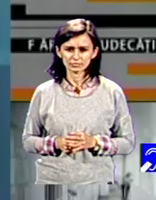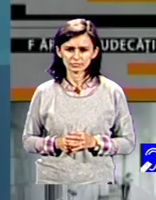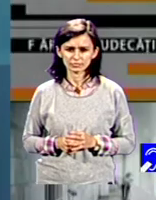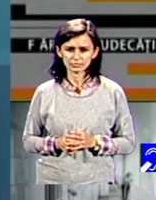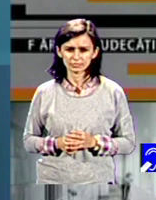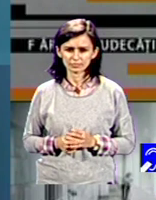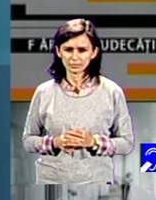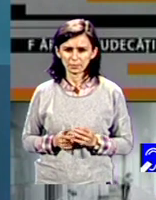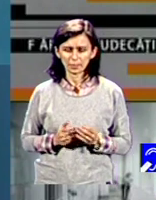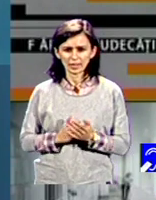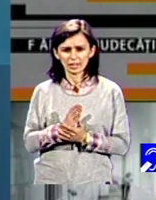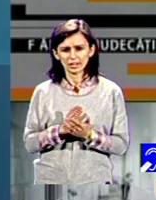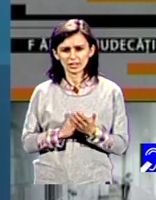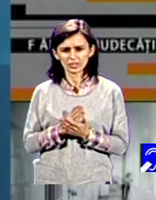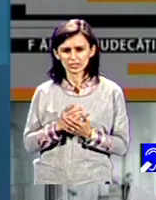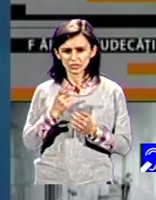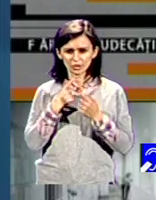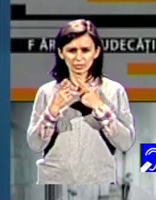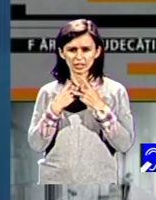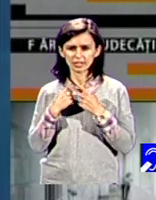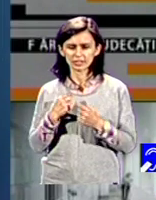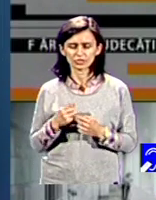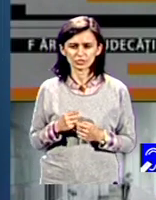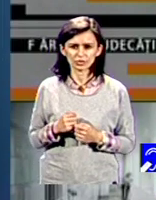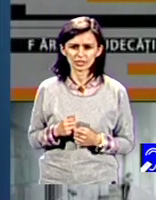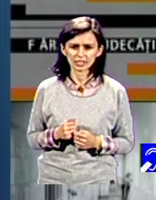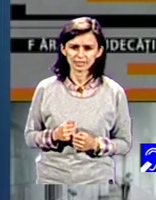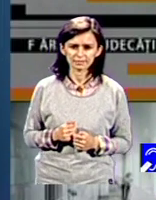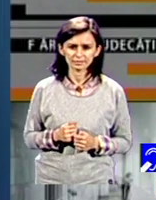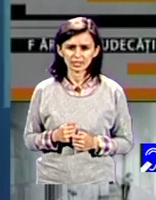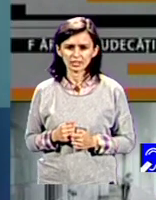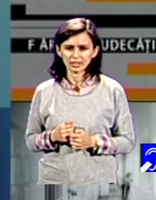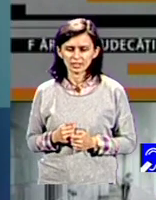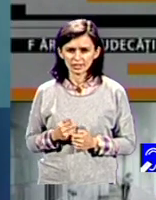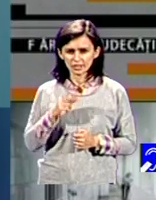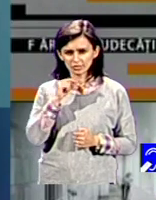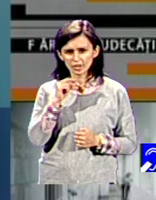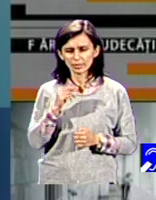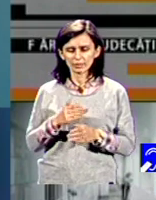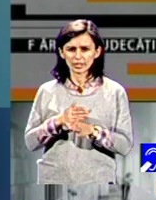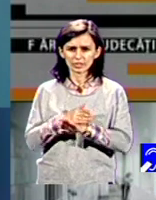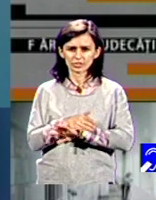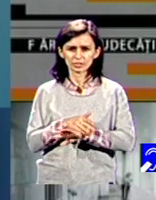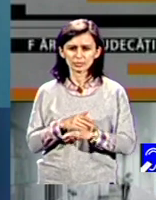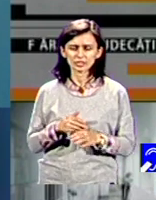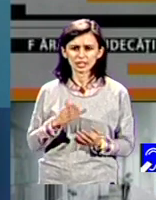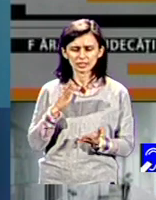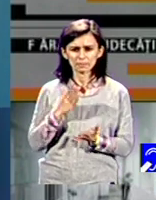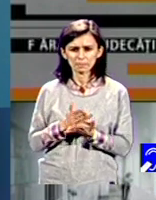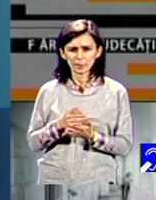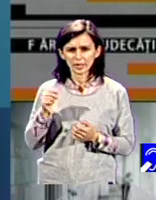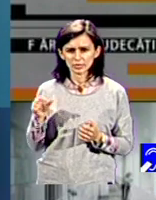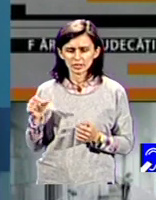a venit în discuție ceva telespectatori fără prejudecăți continuă la TVR și vorbeam de accesibilitate de dreptul